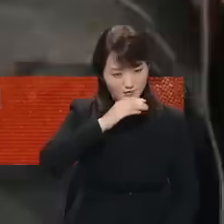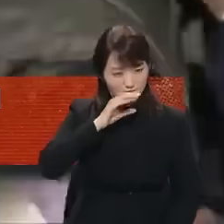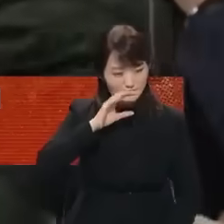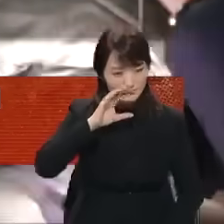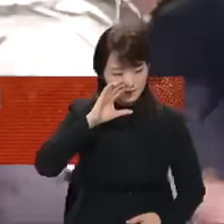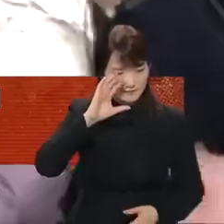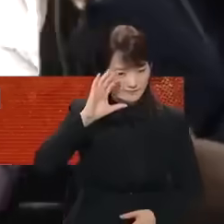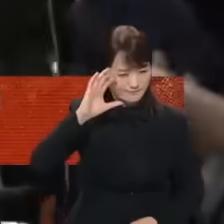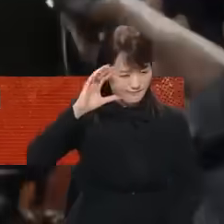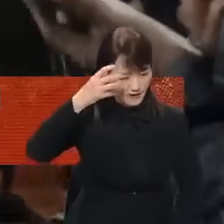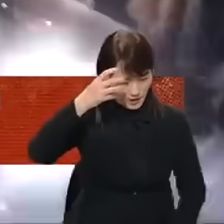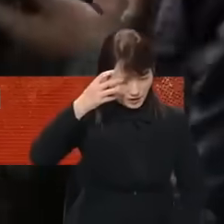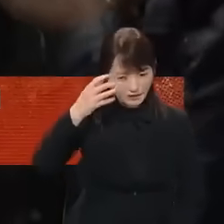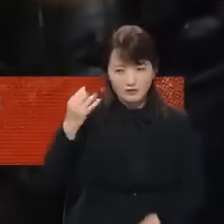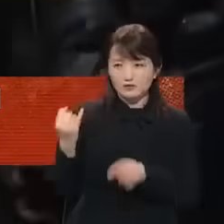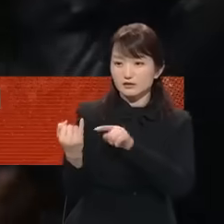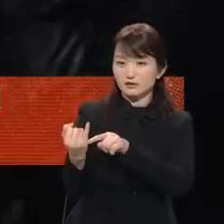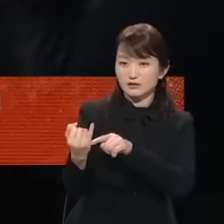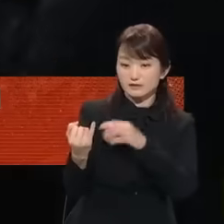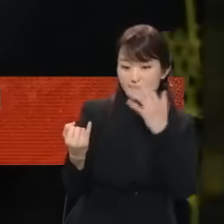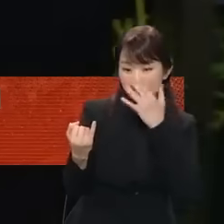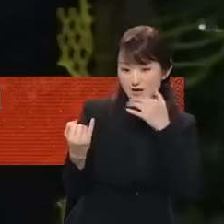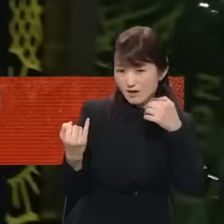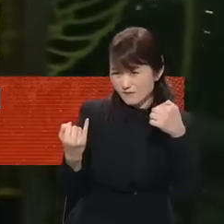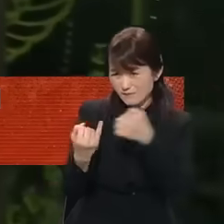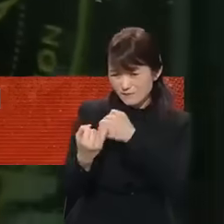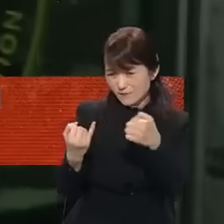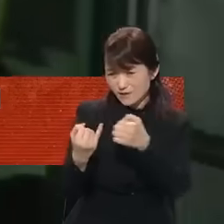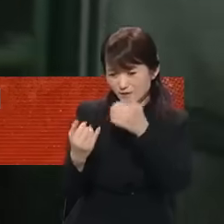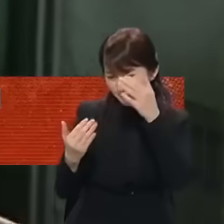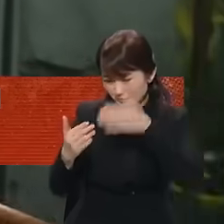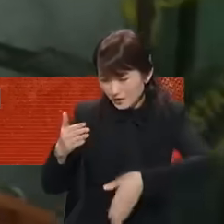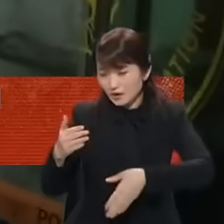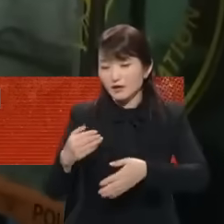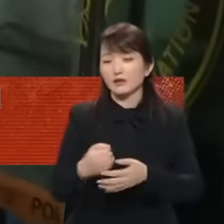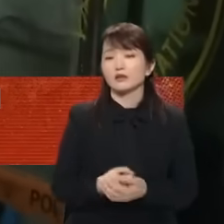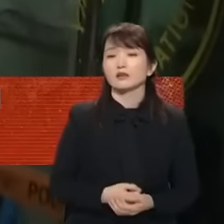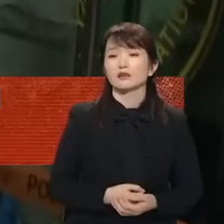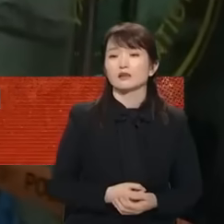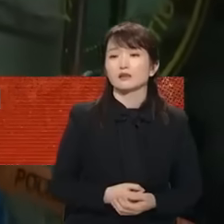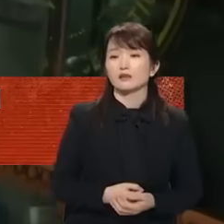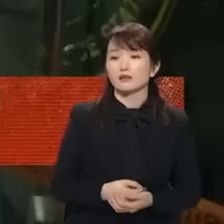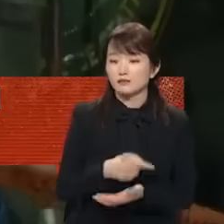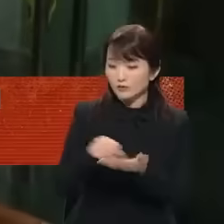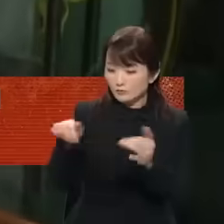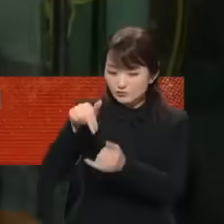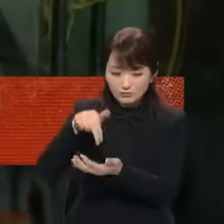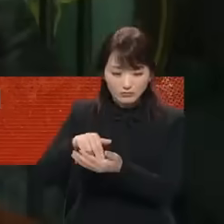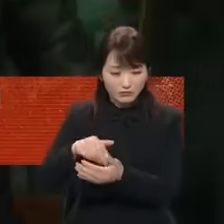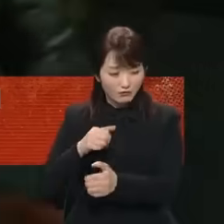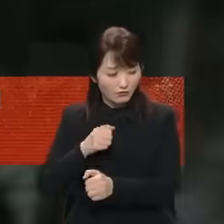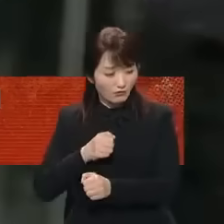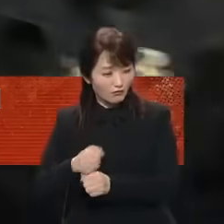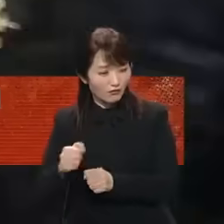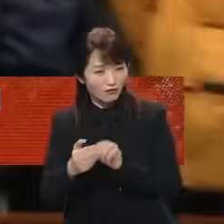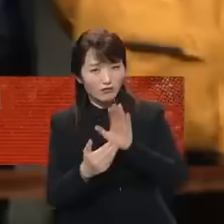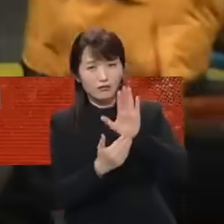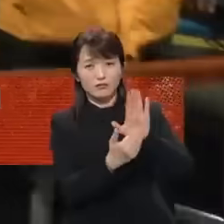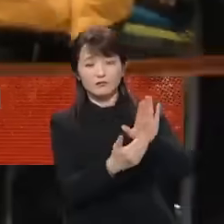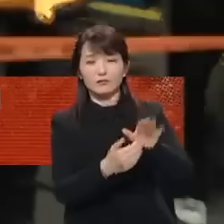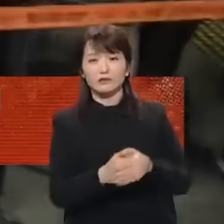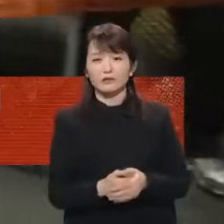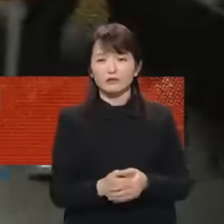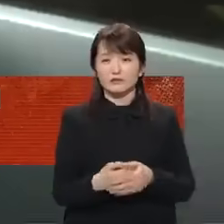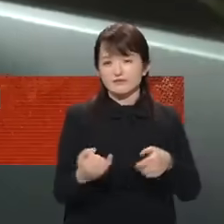여성에게 성욕을 느껴서 성폭행을 하려고 하다 보니까이 피해자 같은 입장에서는 너무나 황당하게 저항을 했겠죠 그래서 이제 그렇게